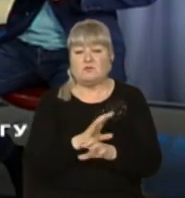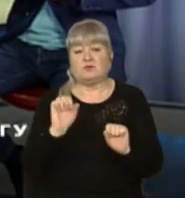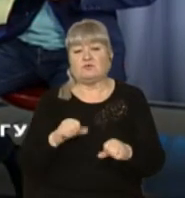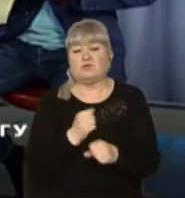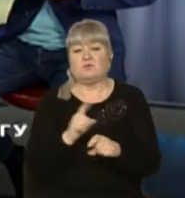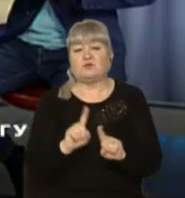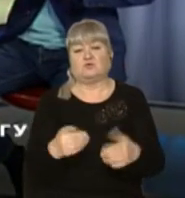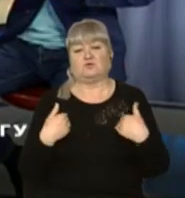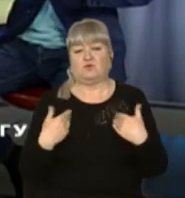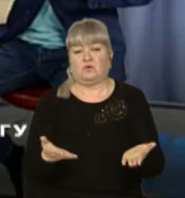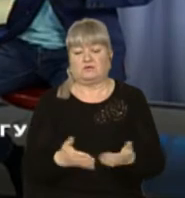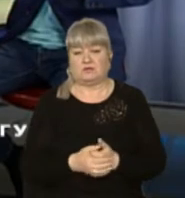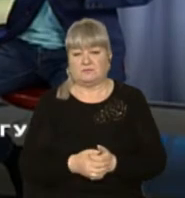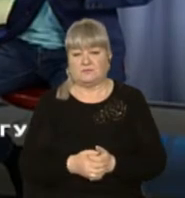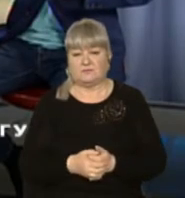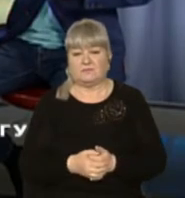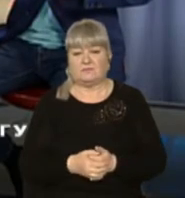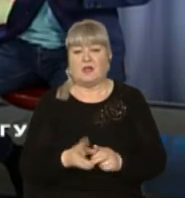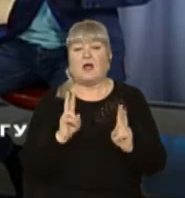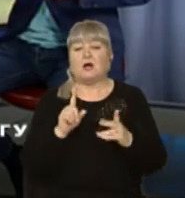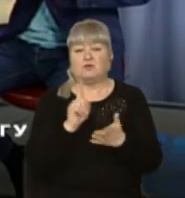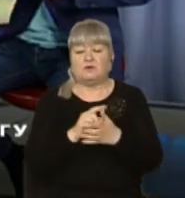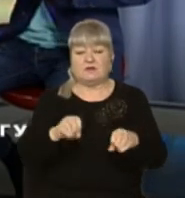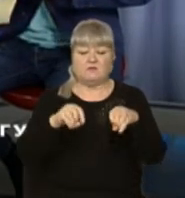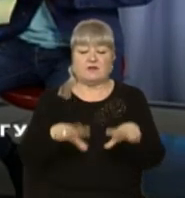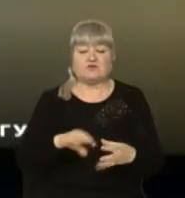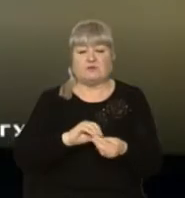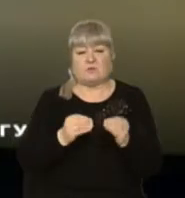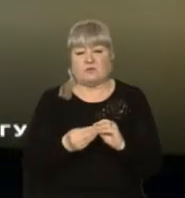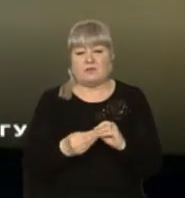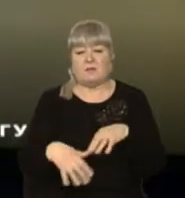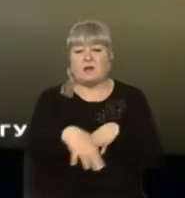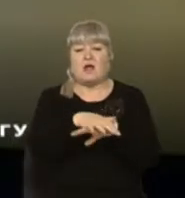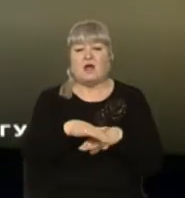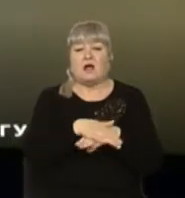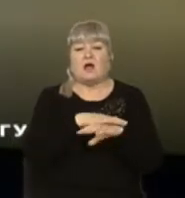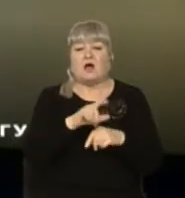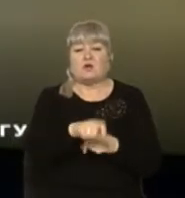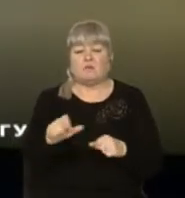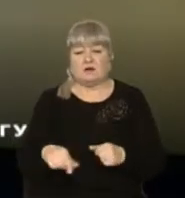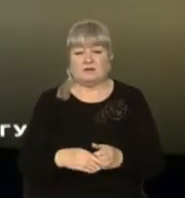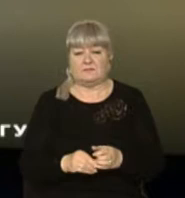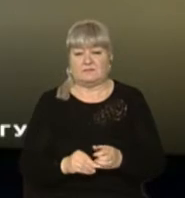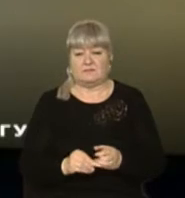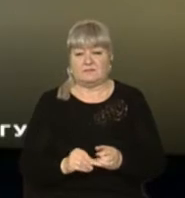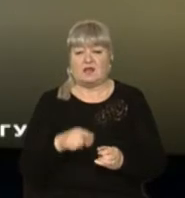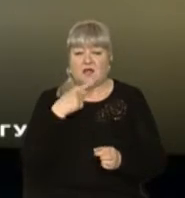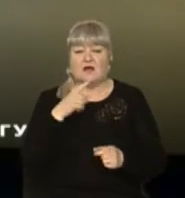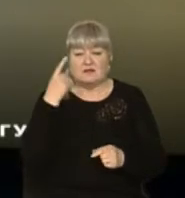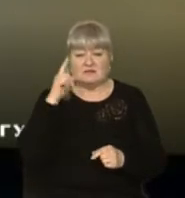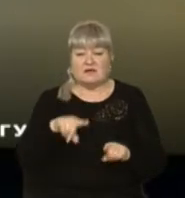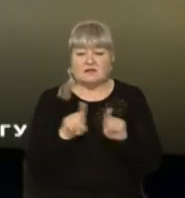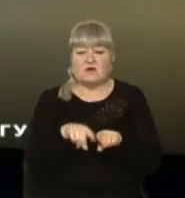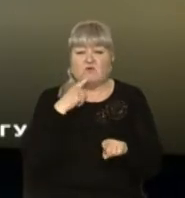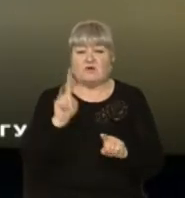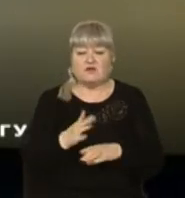хочете. То хто тоді має вирішувати ситуацію і проблеми громади? Я, знаєте, є така народна приказка, риба гниє з голови. Я вважаю,